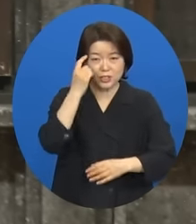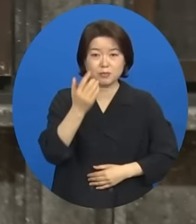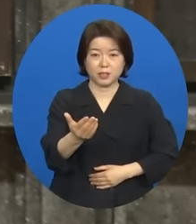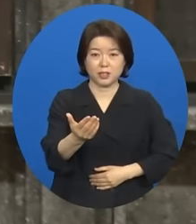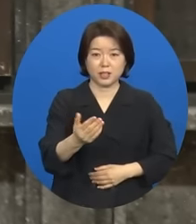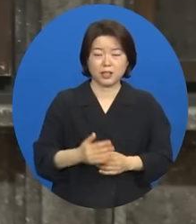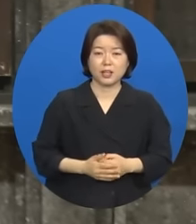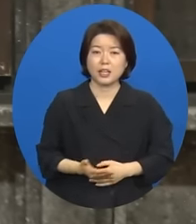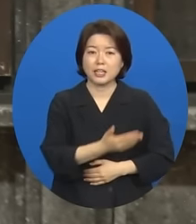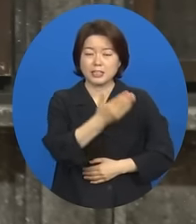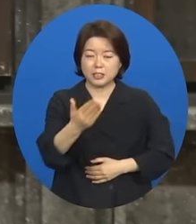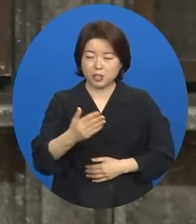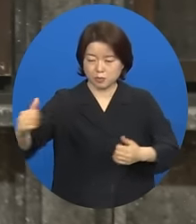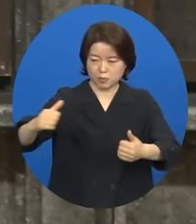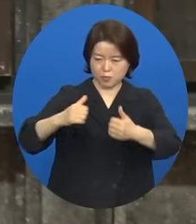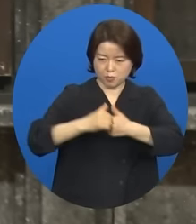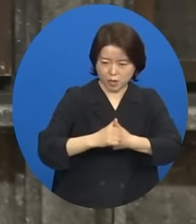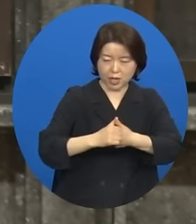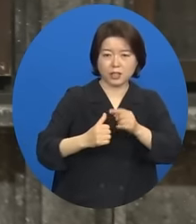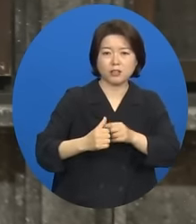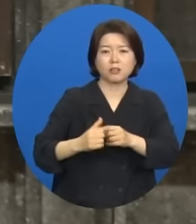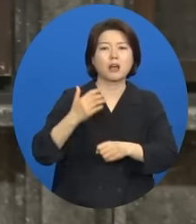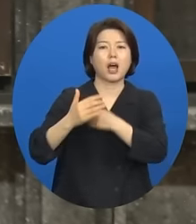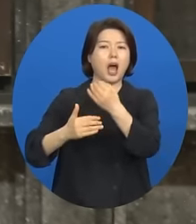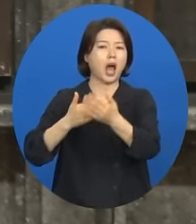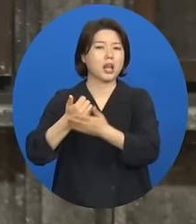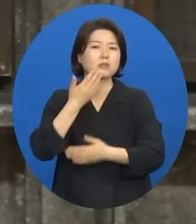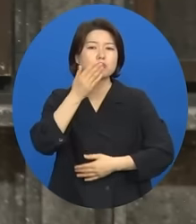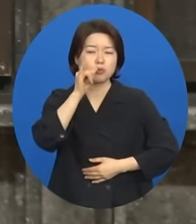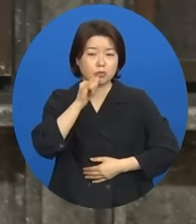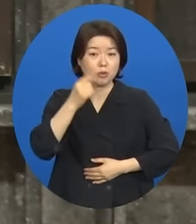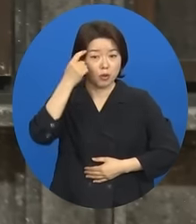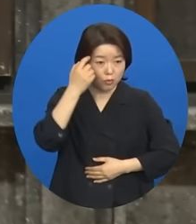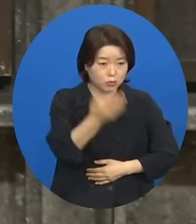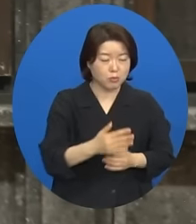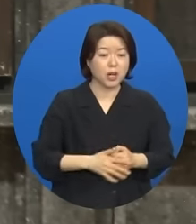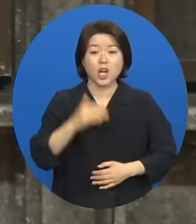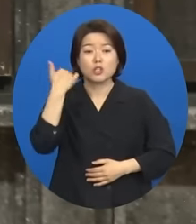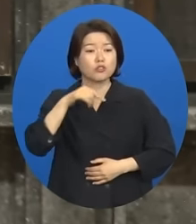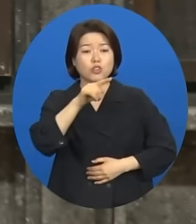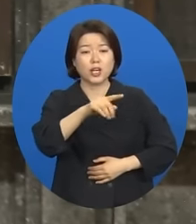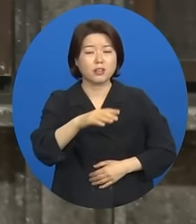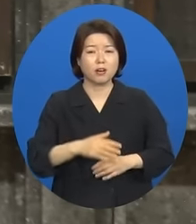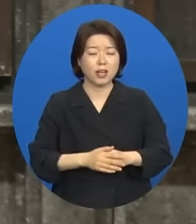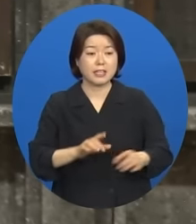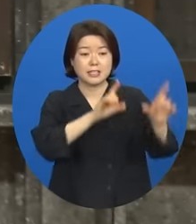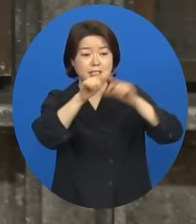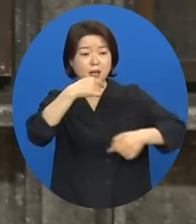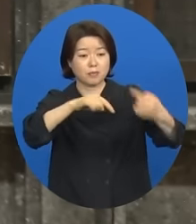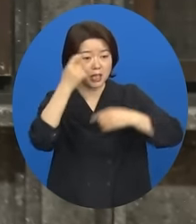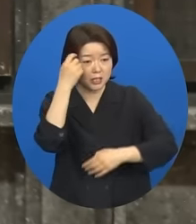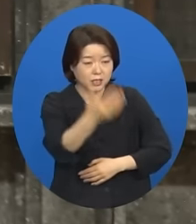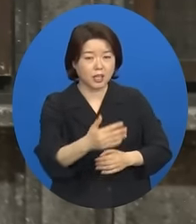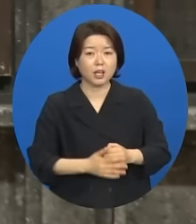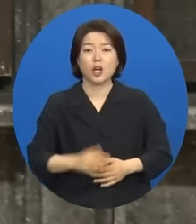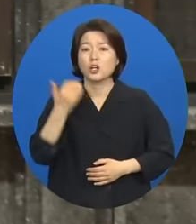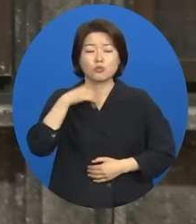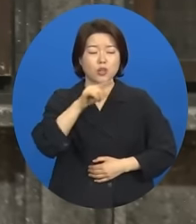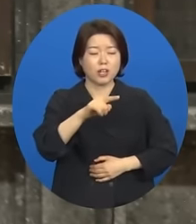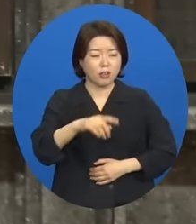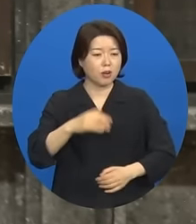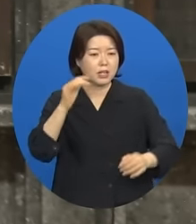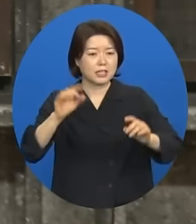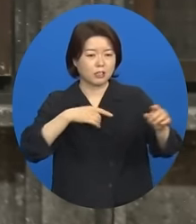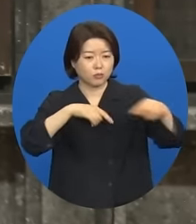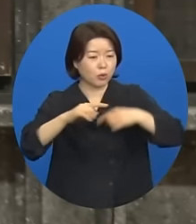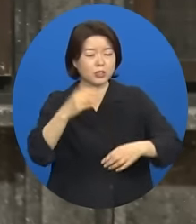여러분을 막고 씨름하는 그분은 하나님인 줄도 모릅니다. 그리고 물으실 거예요. 누가 너의 삶을 다스리느냐? 누가 너의 삶을 통치하고